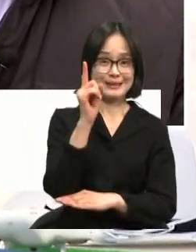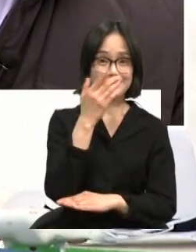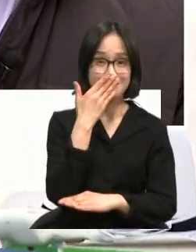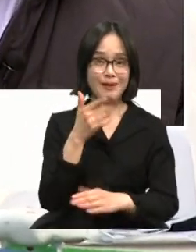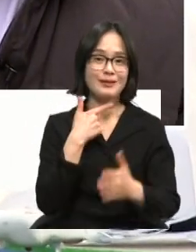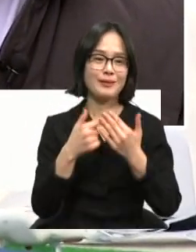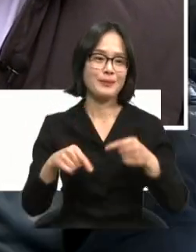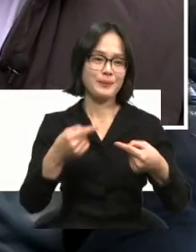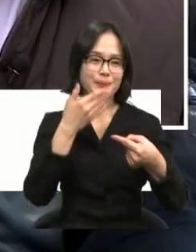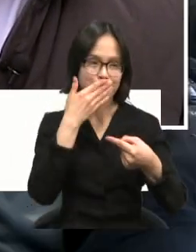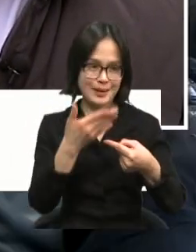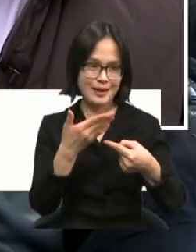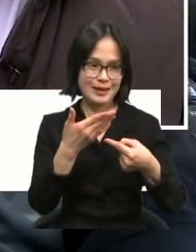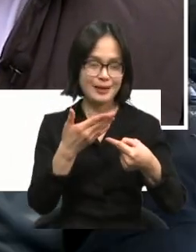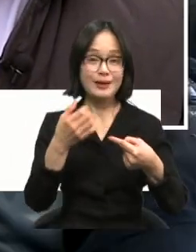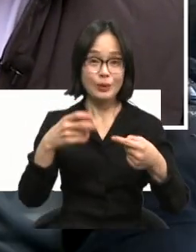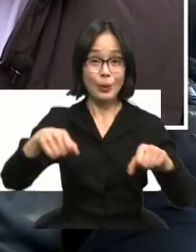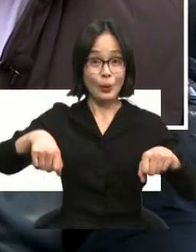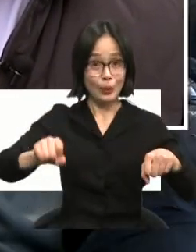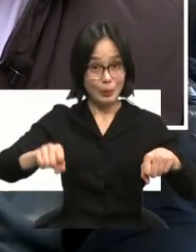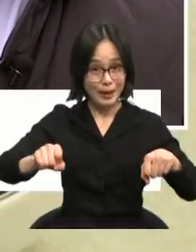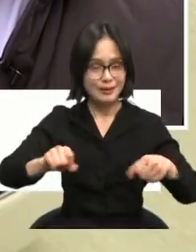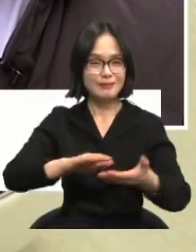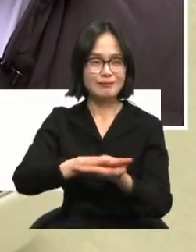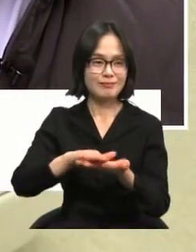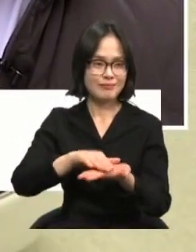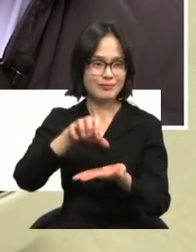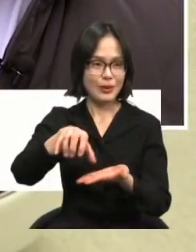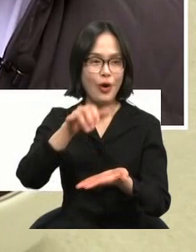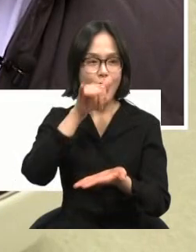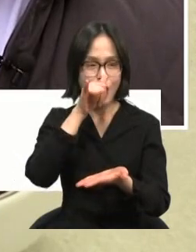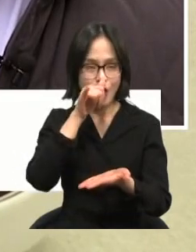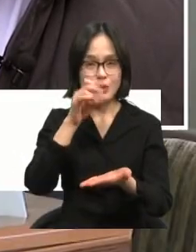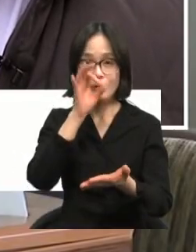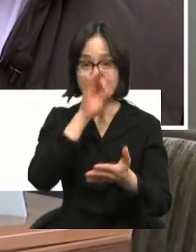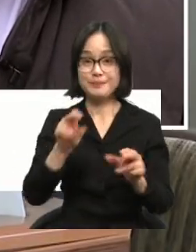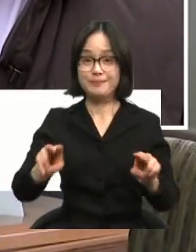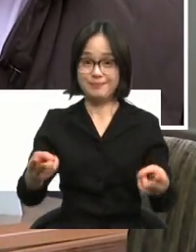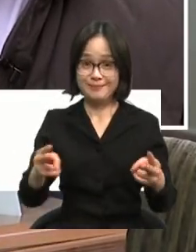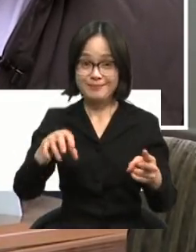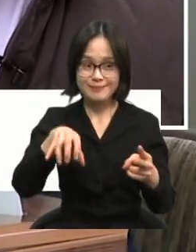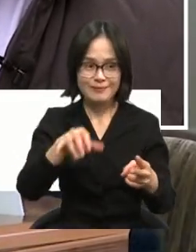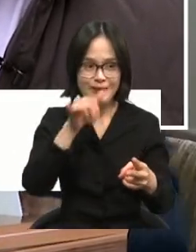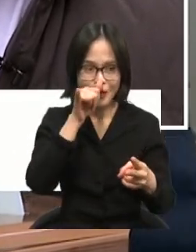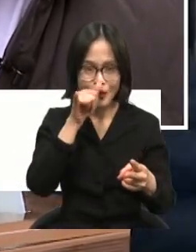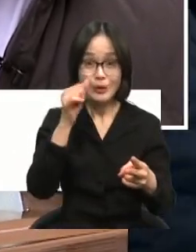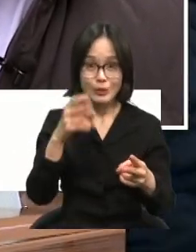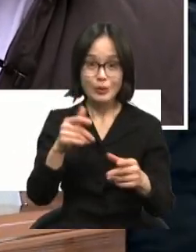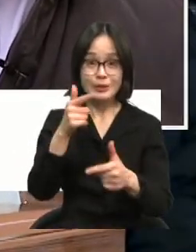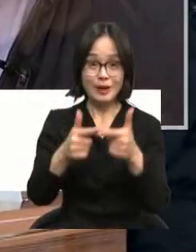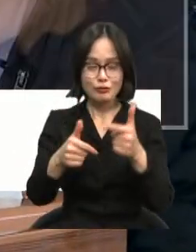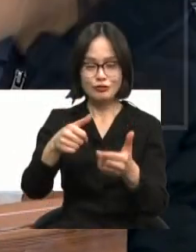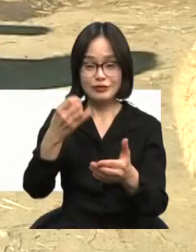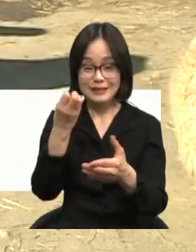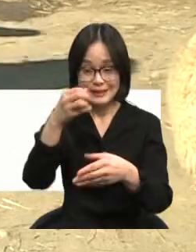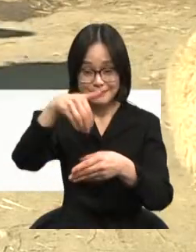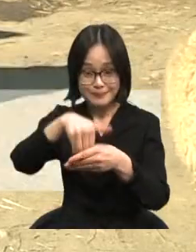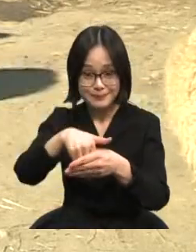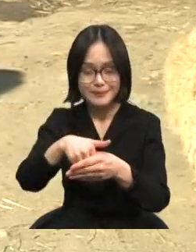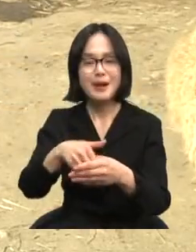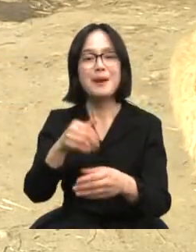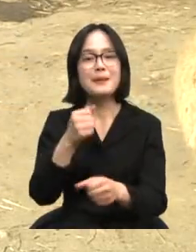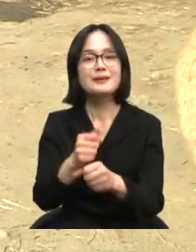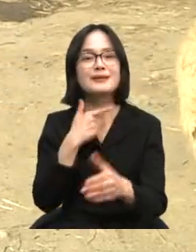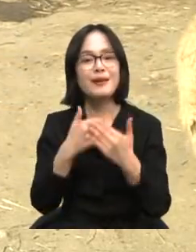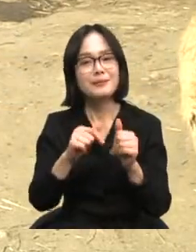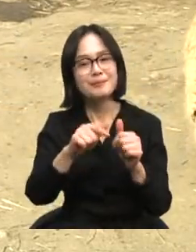타는 장소, 바베큐 하는 곳, 또 모종 만들어 가는 곳, 여러 가지 또 체험 프로그램을 운영하고 있습니다.